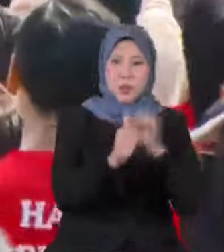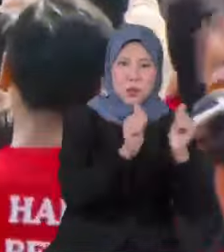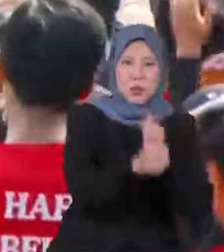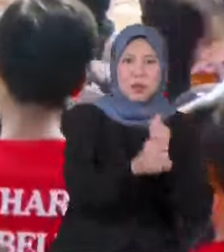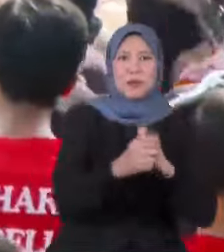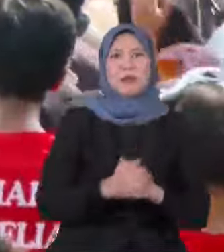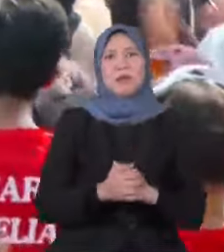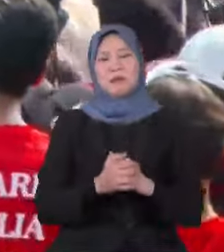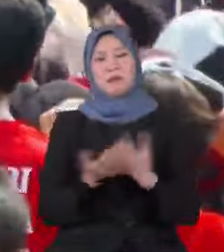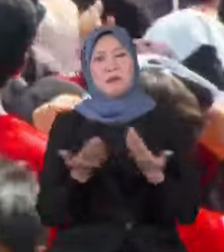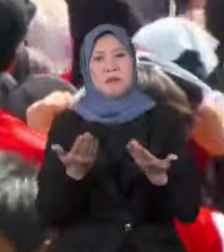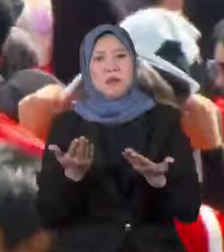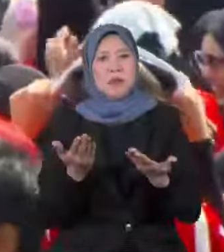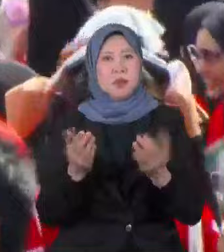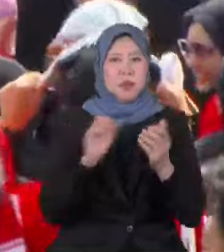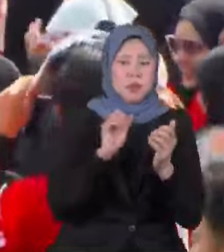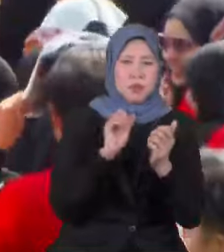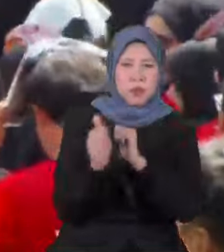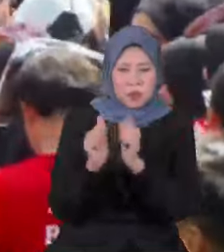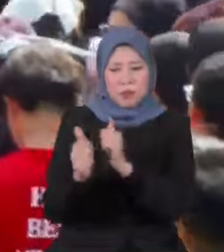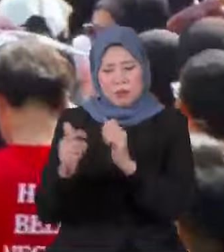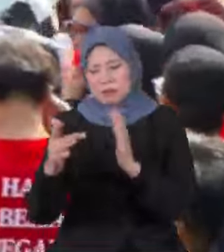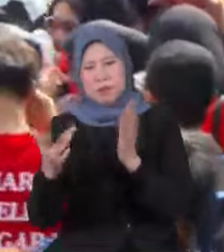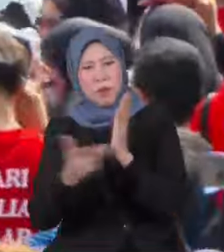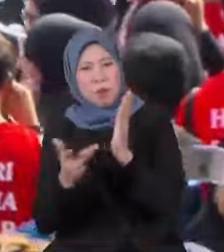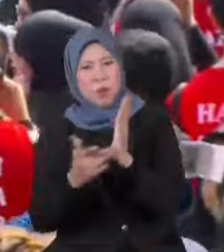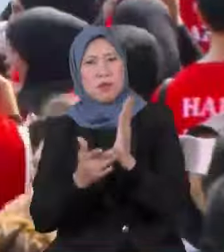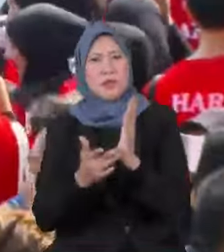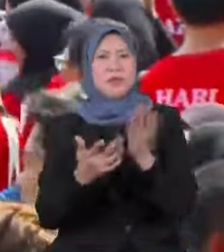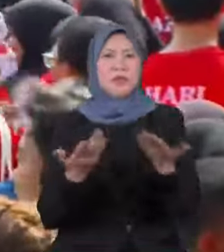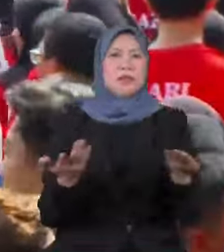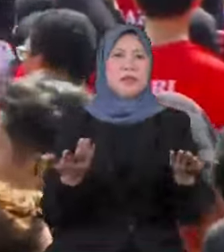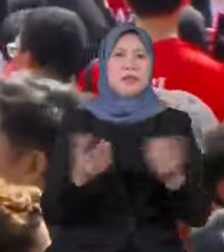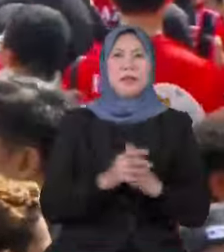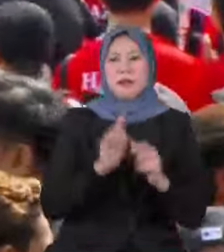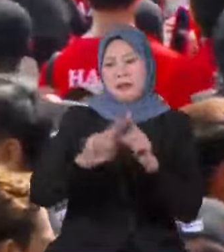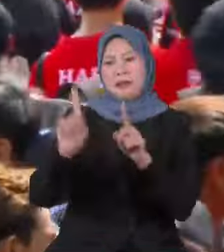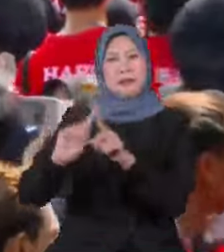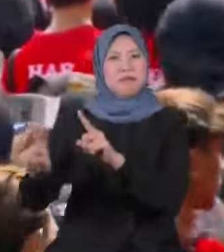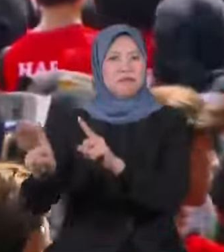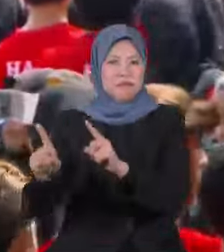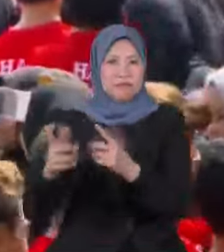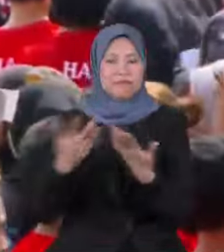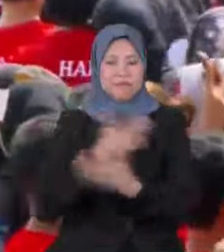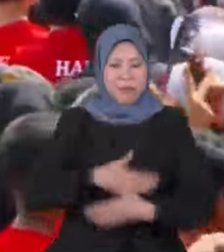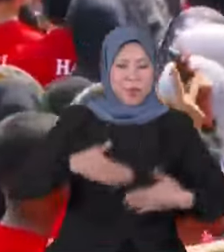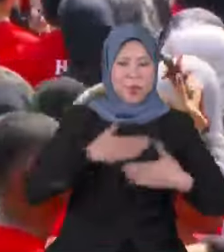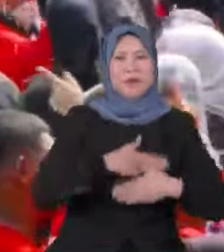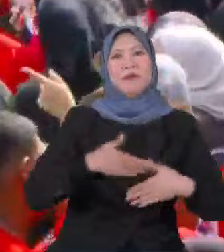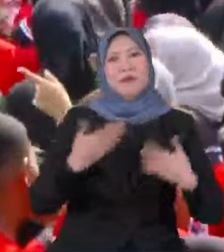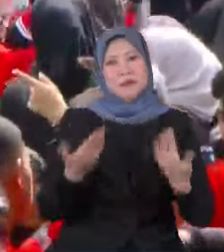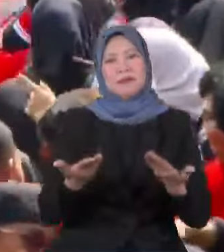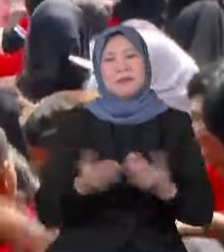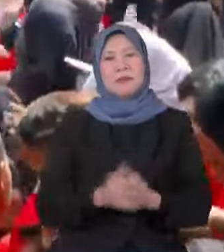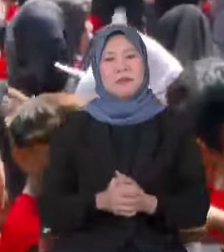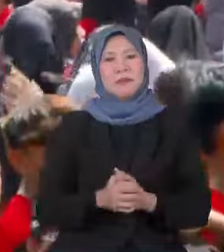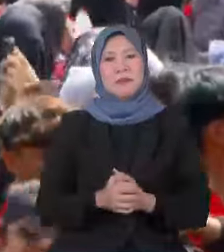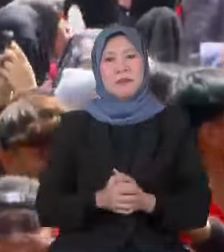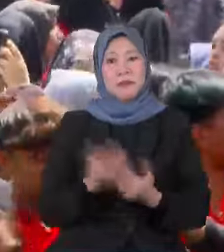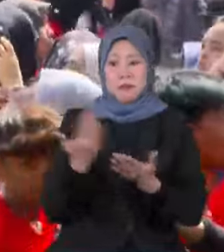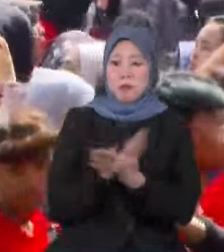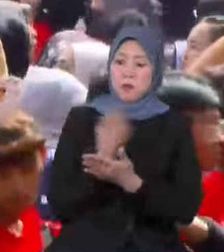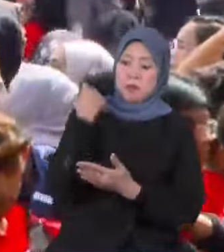teknologi, keusahawanan, media, hiburan dan sebagainya. Kalau kita tengok baru-baru ni pun, I